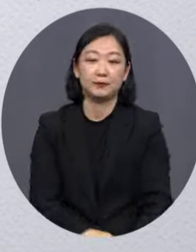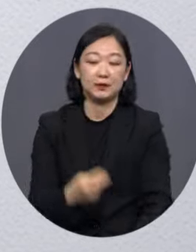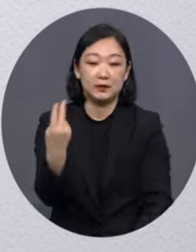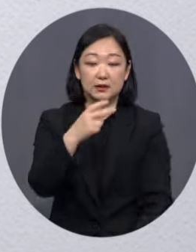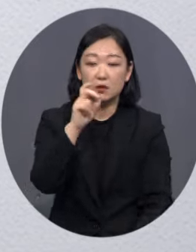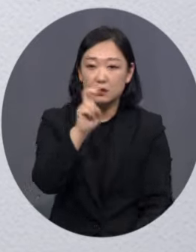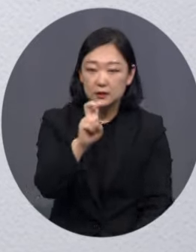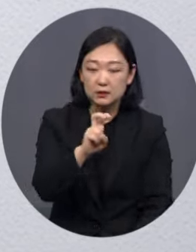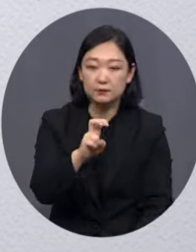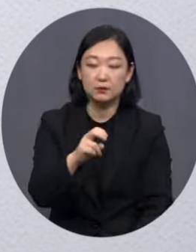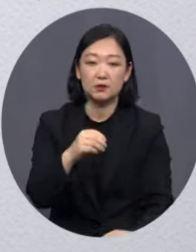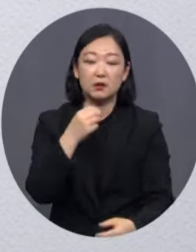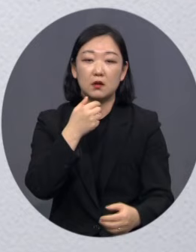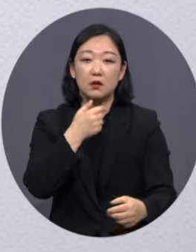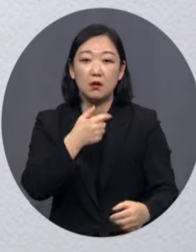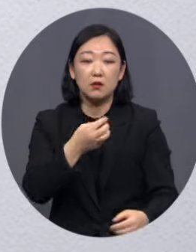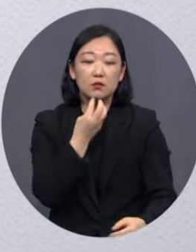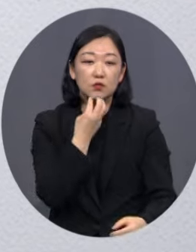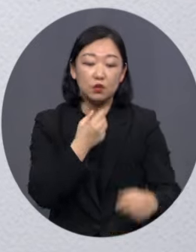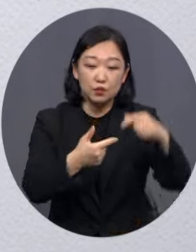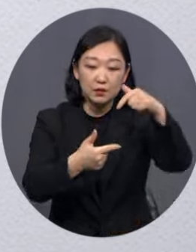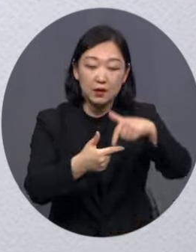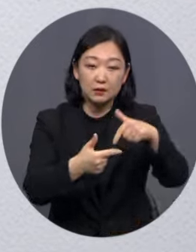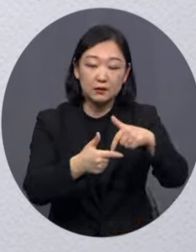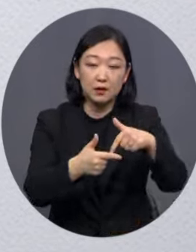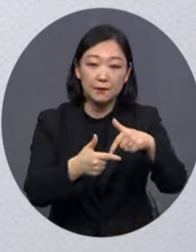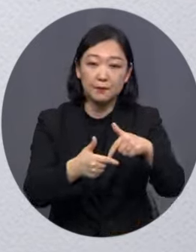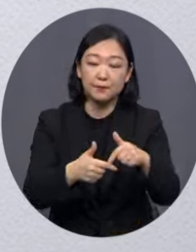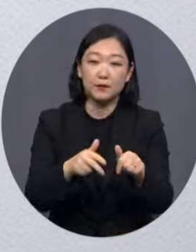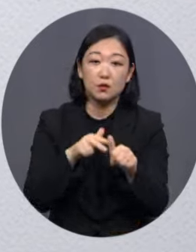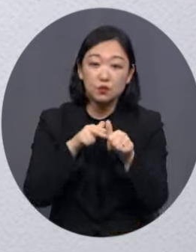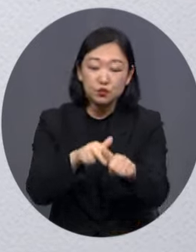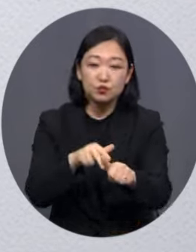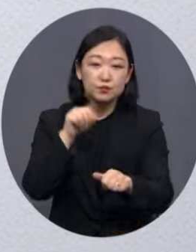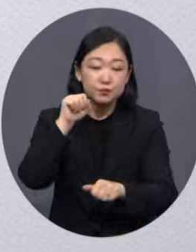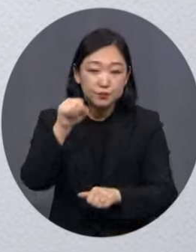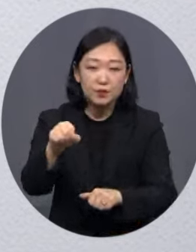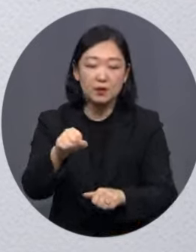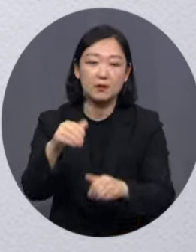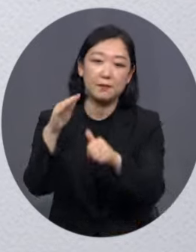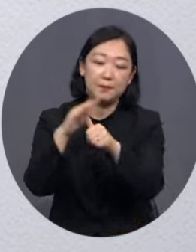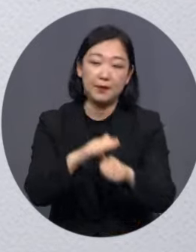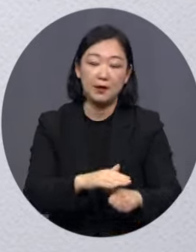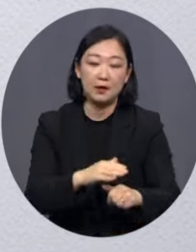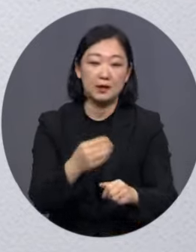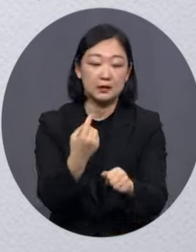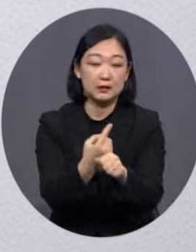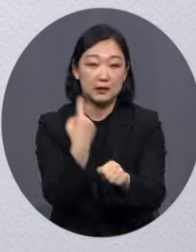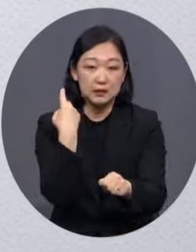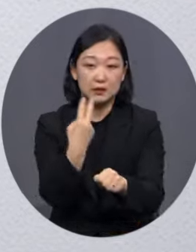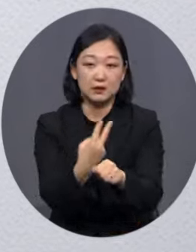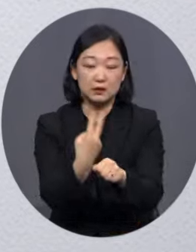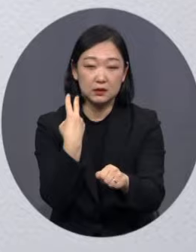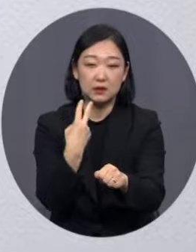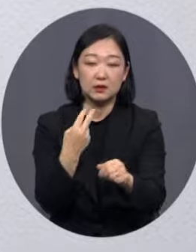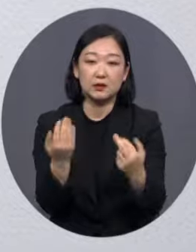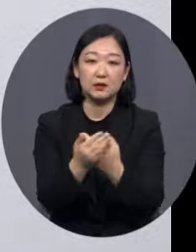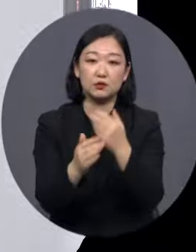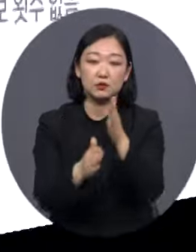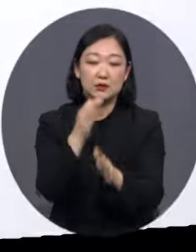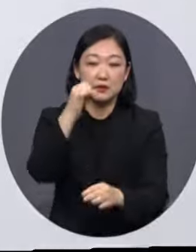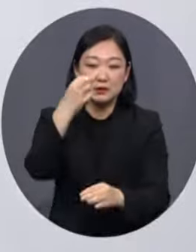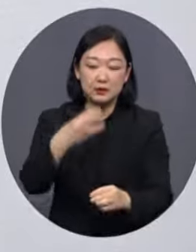2020년 서울 강남구병 선거구에 출마했다 낙선했고 제작년 보궐 선거에서 제주시 을에 출마에